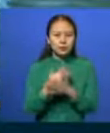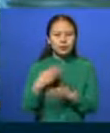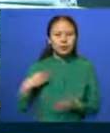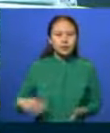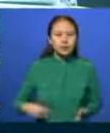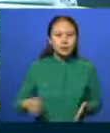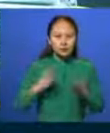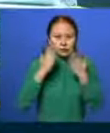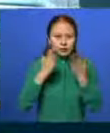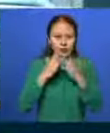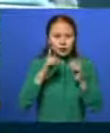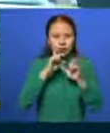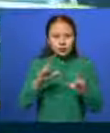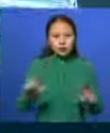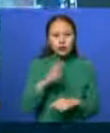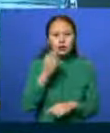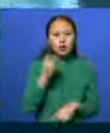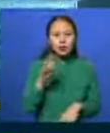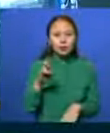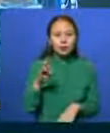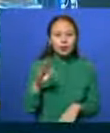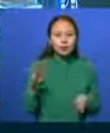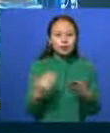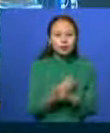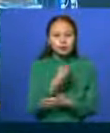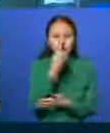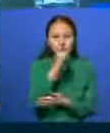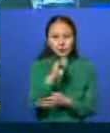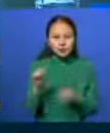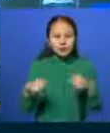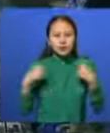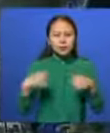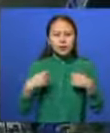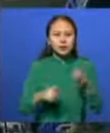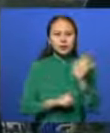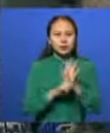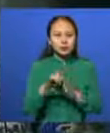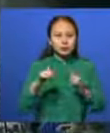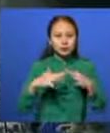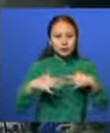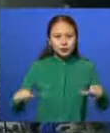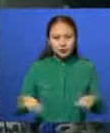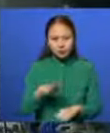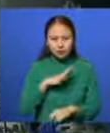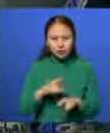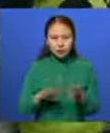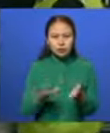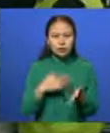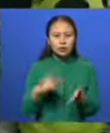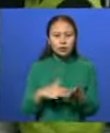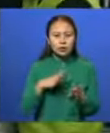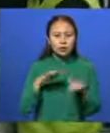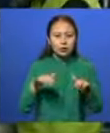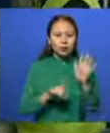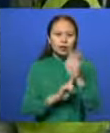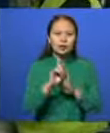Францияда оқырмандар атышулы сатиралық журнал Шарли Эбдоның жаңа нөмірі сатылымға түскен бетте талап әкетті. Аталған басылымның редакциясына